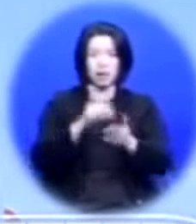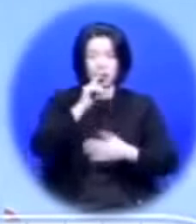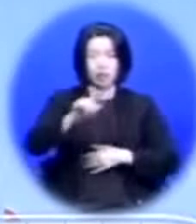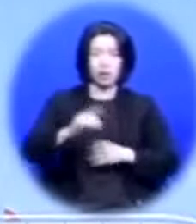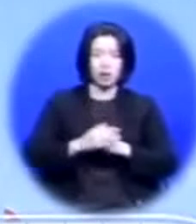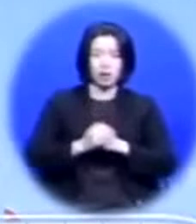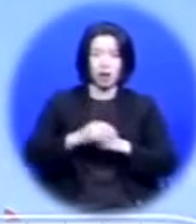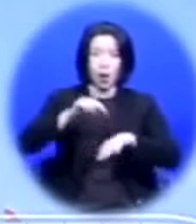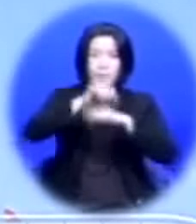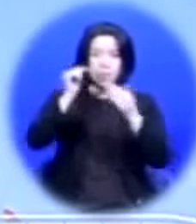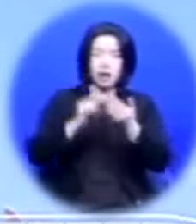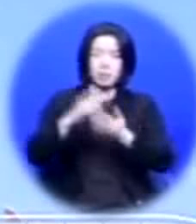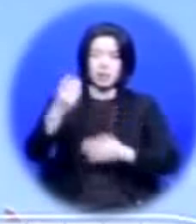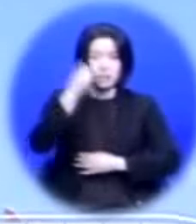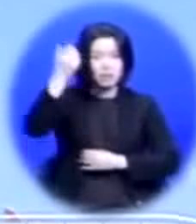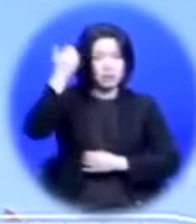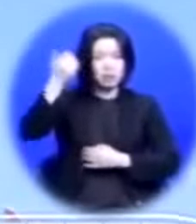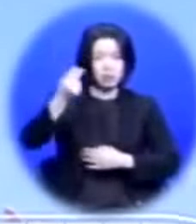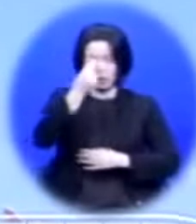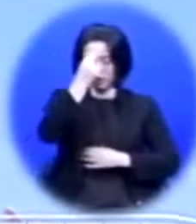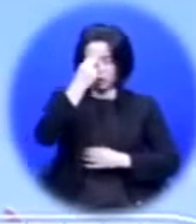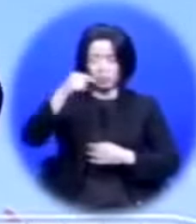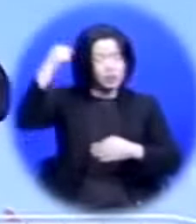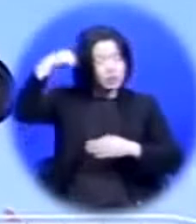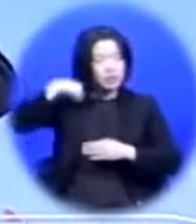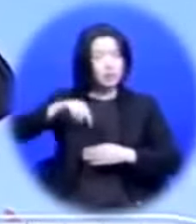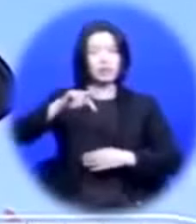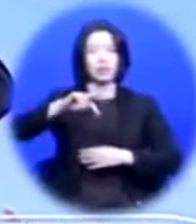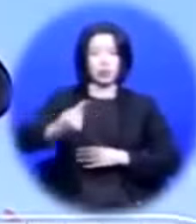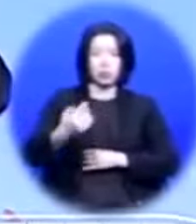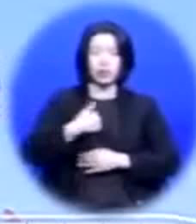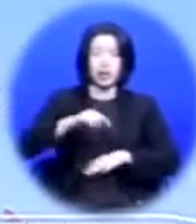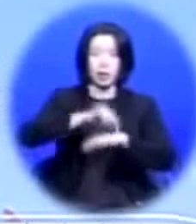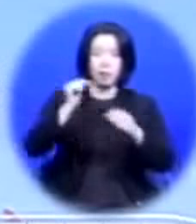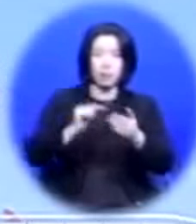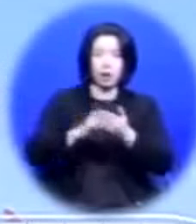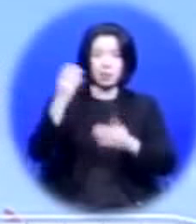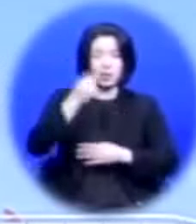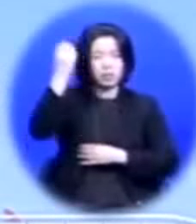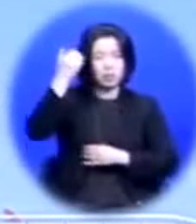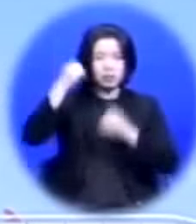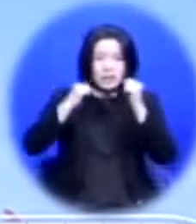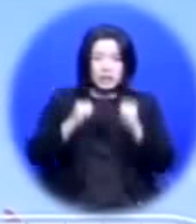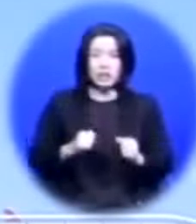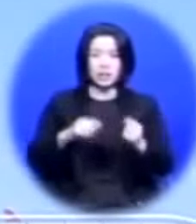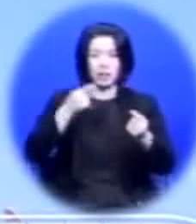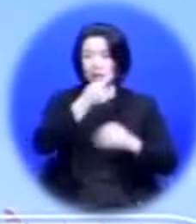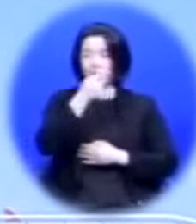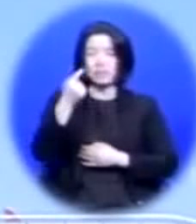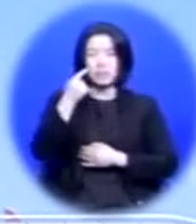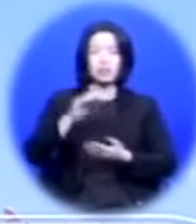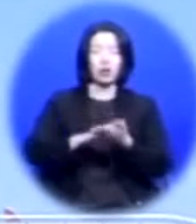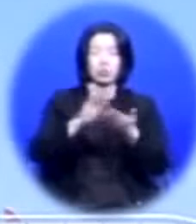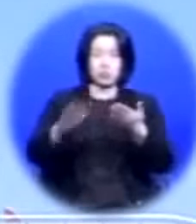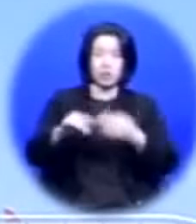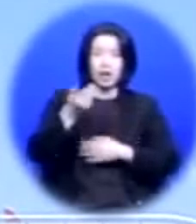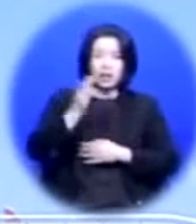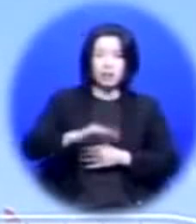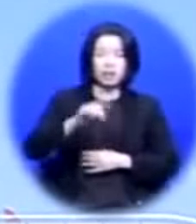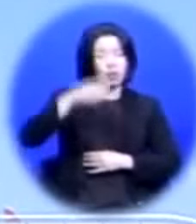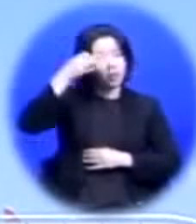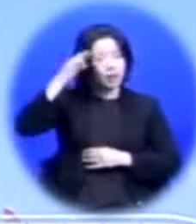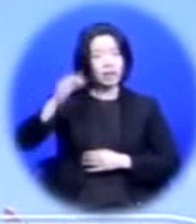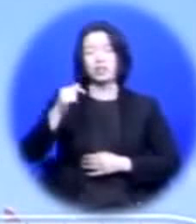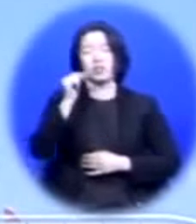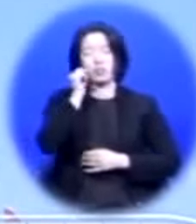마음에 성령의 근심을 느끼는 것조차 내 마음에 성령이 계시다는 증거요 근데 그걸 깨닫지를